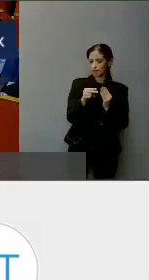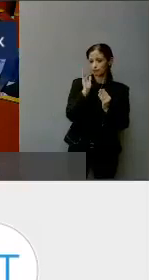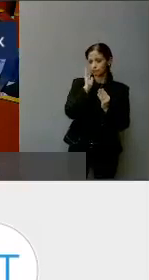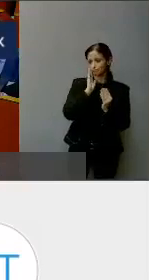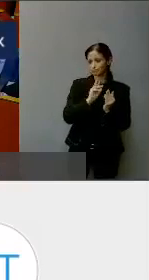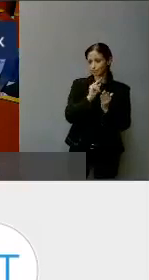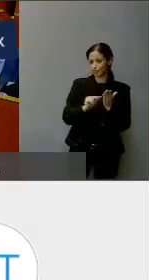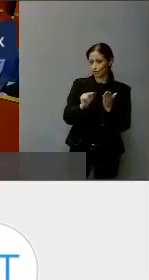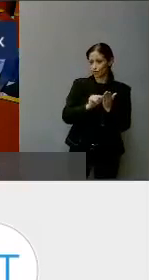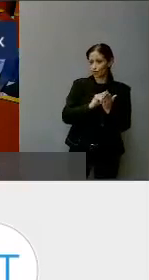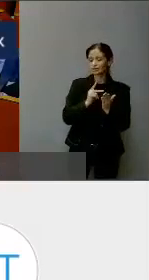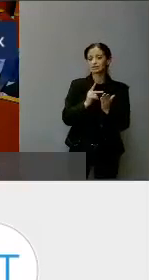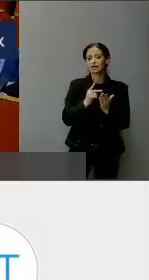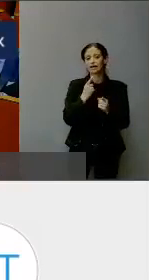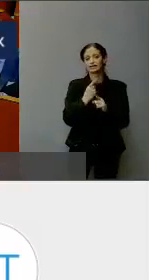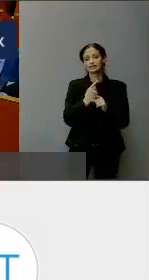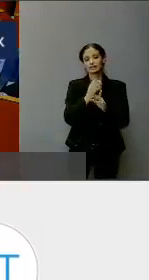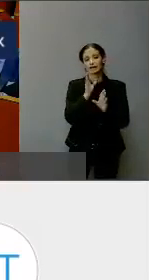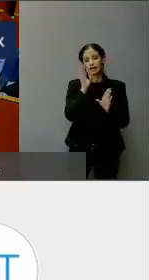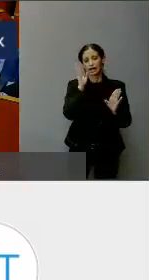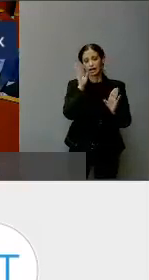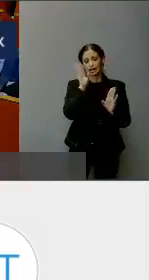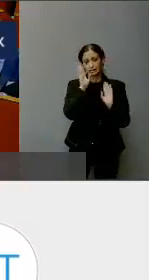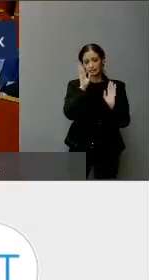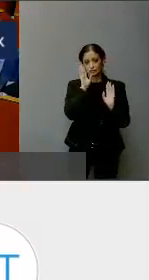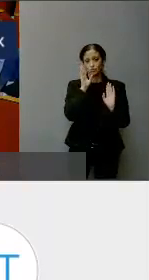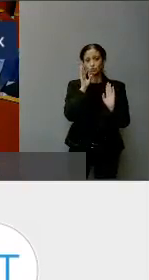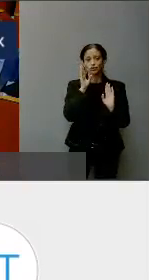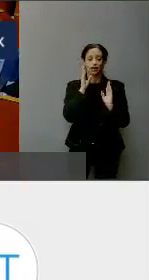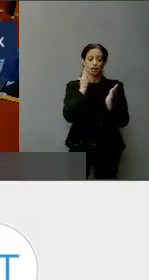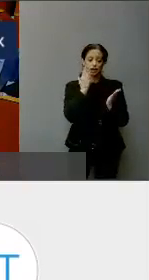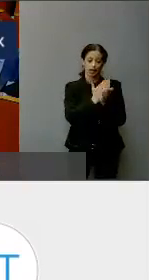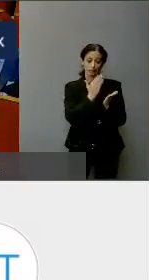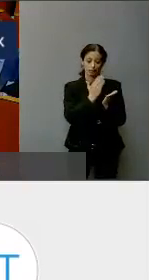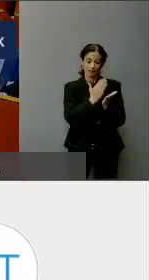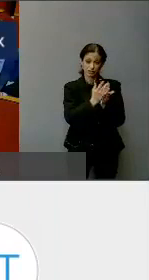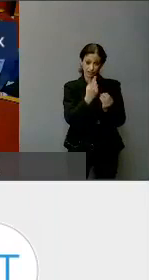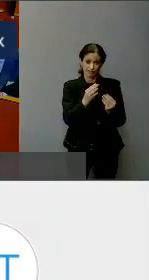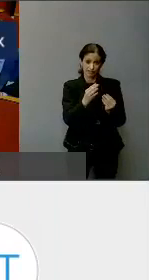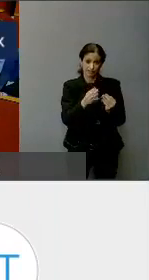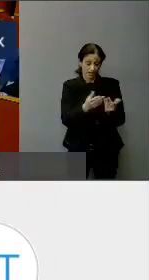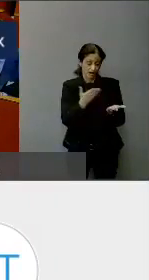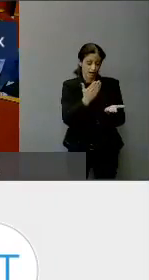si povero a quelle tutte limitazioni per far sì che